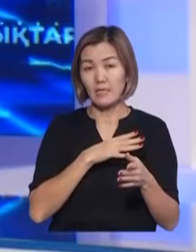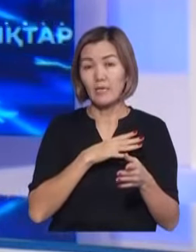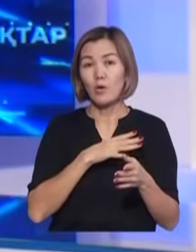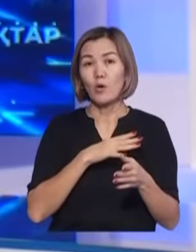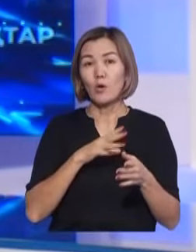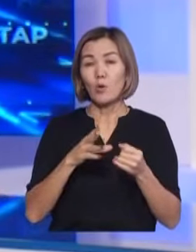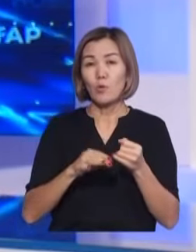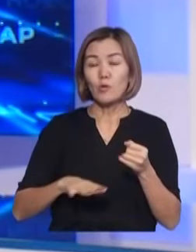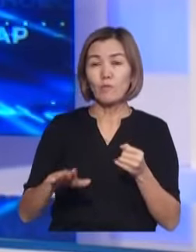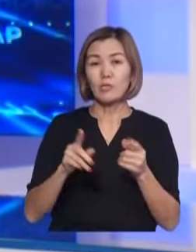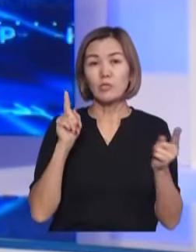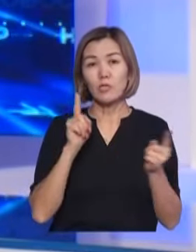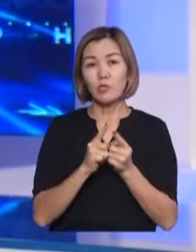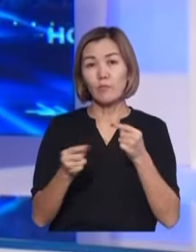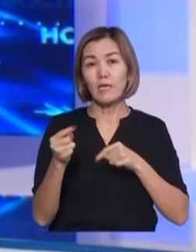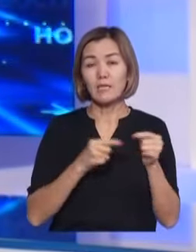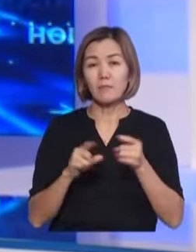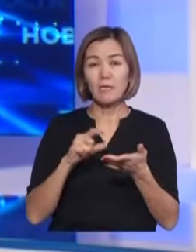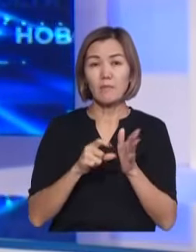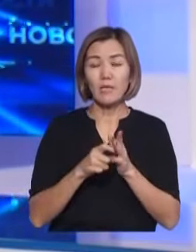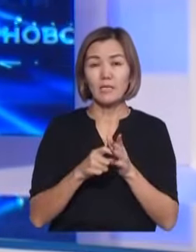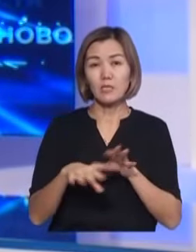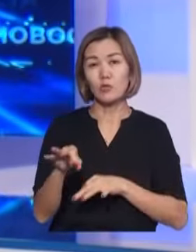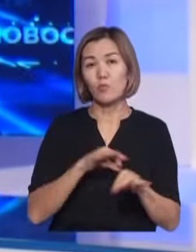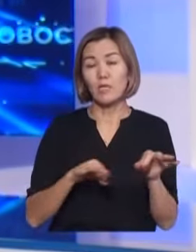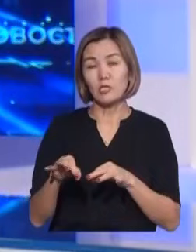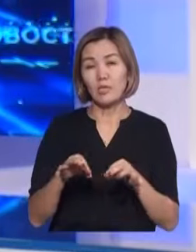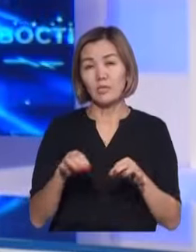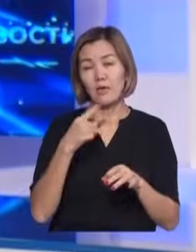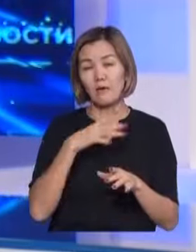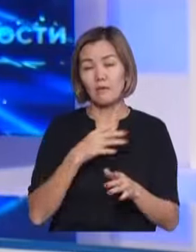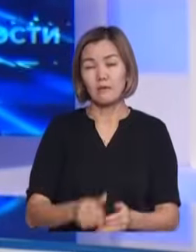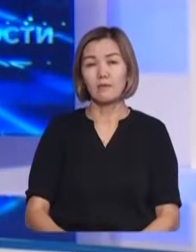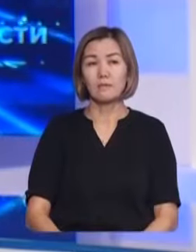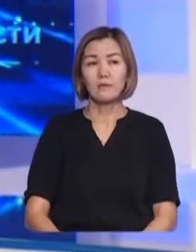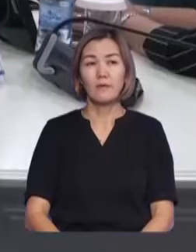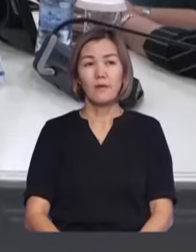беріледі. Өңір басшысымен кездесуде кәсіпкерлік палатасының өкілдері жобалар жайында айтты.